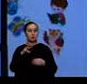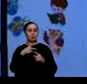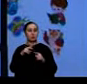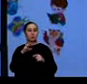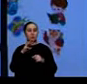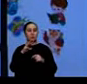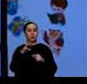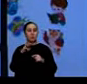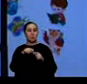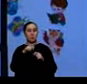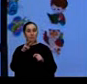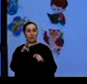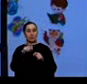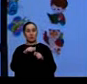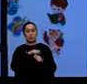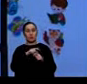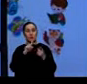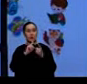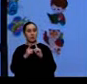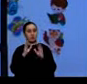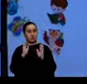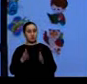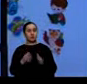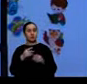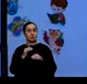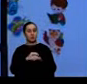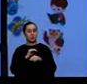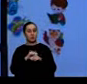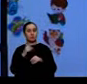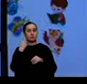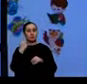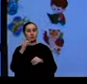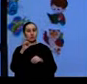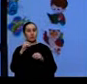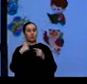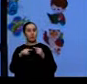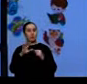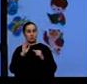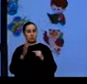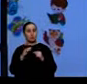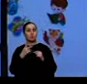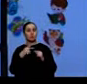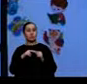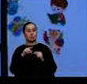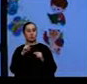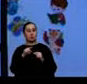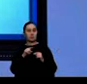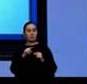Desimetrni metrga aylantirsak, barakalla, 1 0 ga farq qiladi.